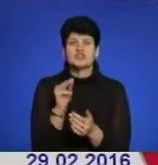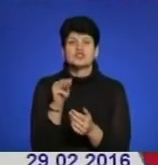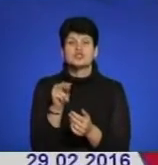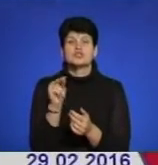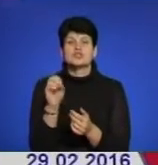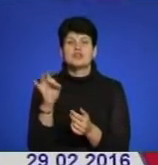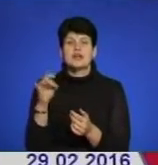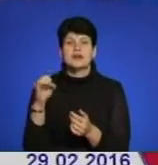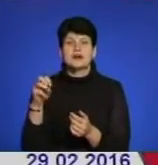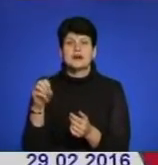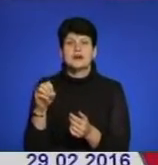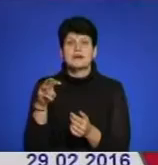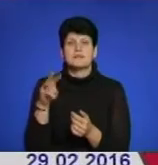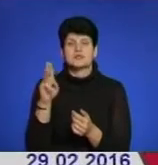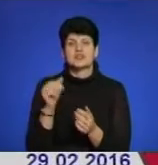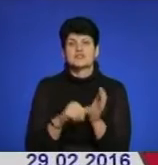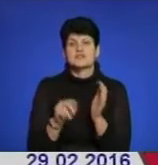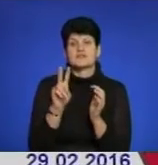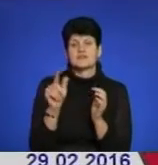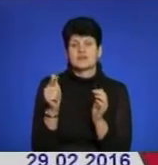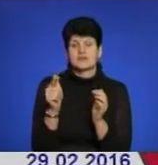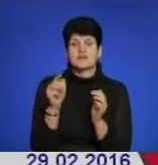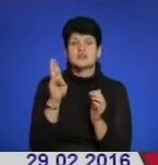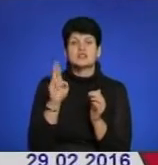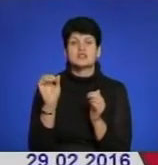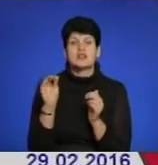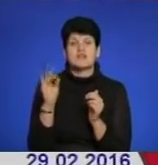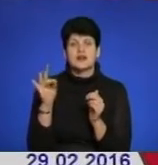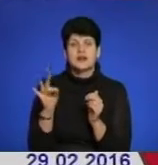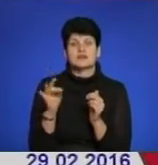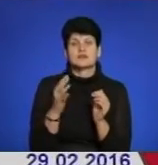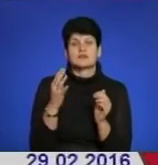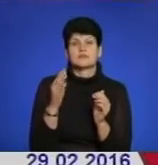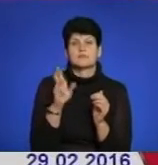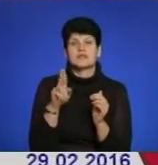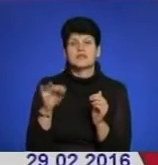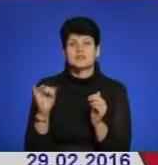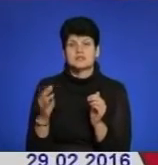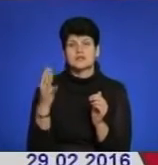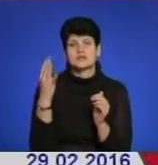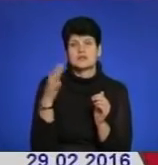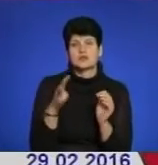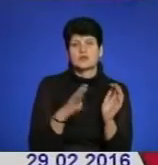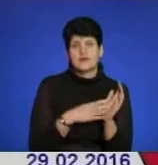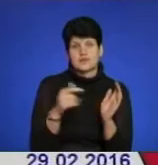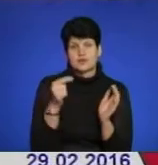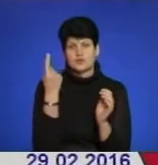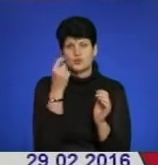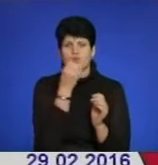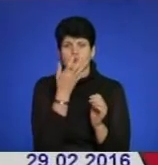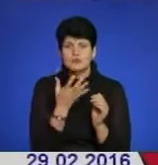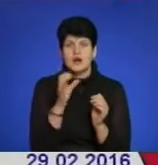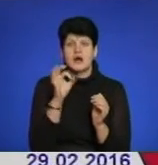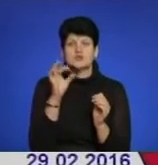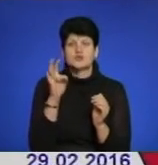обійдеться порушнику у 62 гривні, шафрани та підсніжники – від 49 до 62 гривень за квітку, а сонтрава –